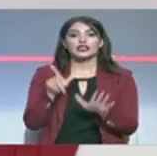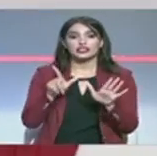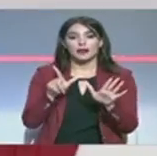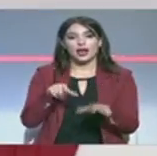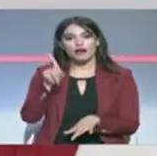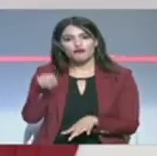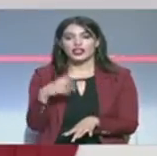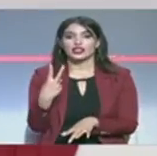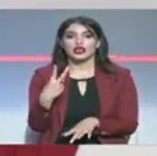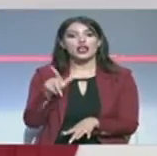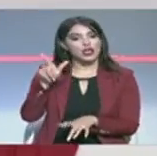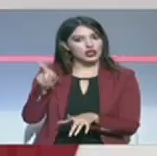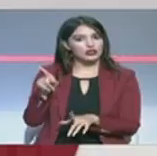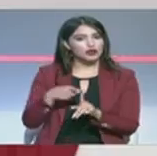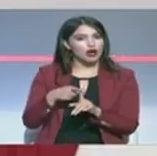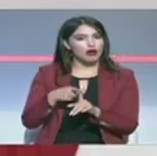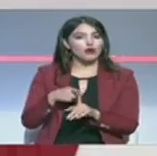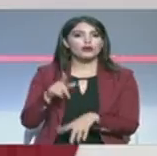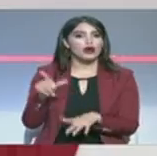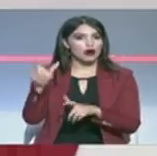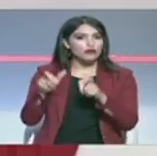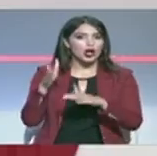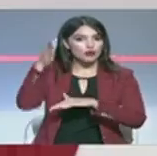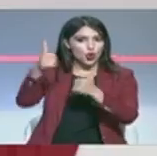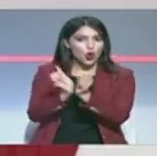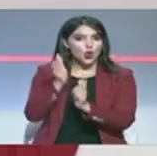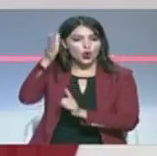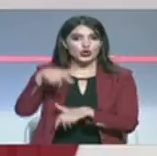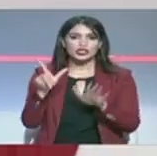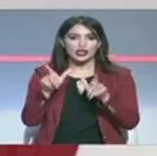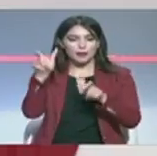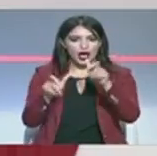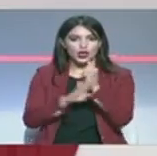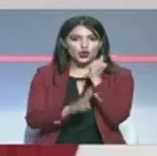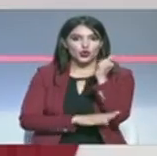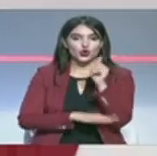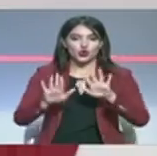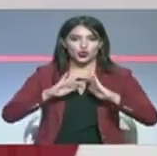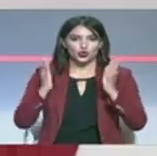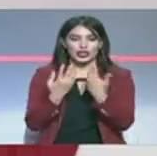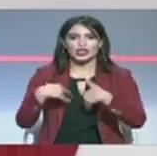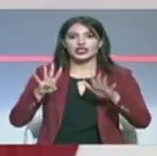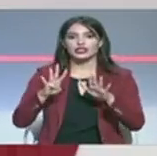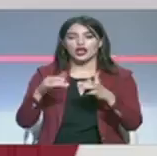7 على 2، كذلك فما نائب آخر من كتلة المستقبل صوت ضد الحكومة، وسبعة أخرين من جملة 9 نواب لكتلة المستقبل كانوا مصوتين